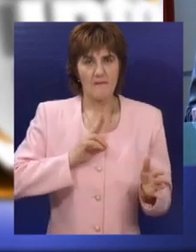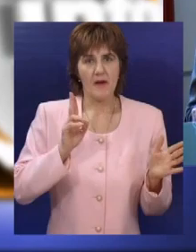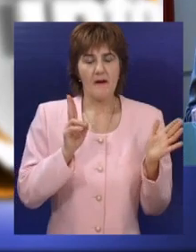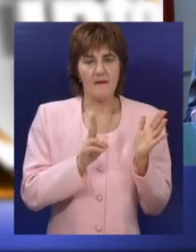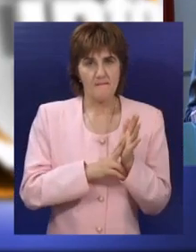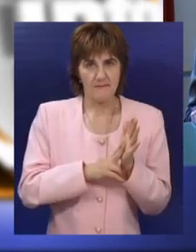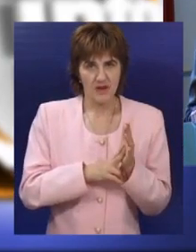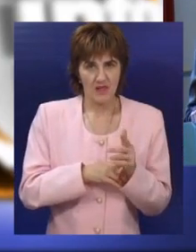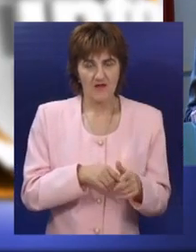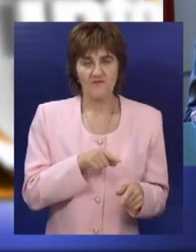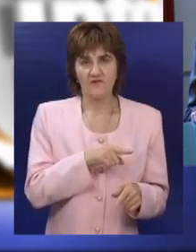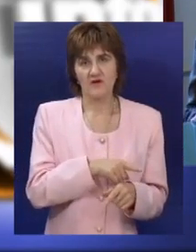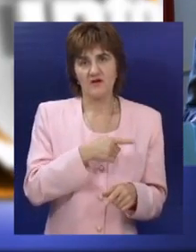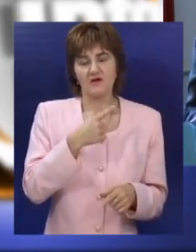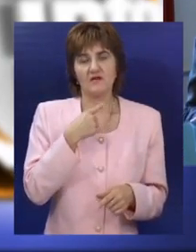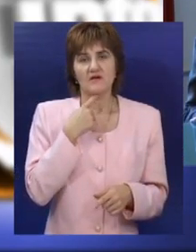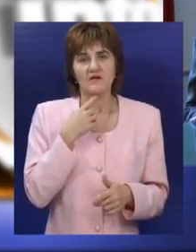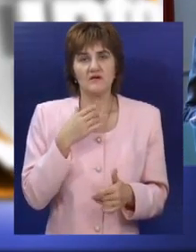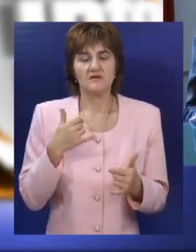jubilarnu nagradu u